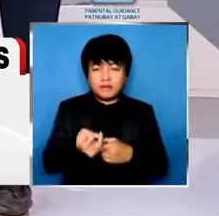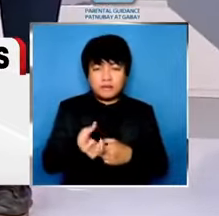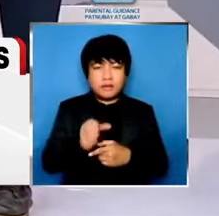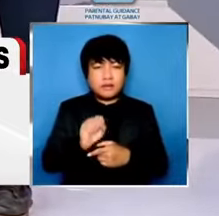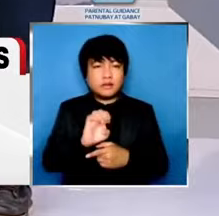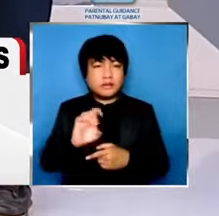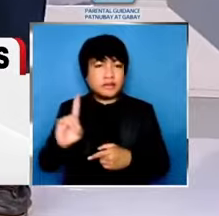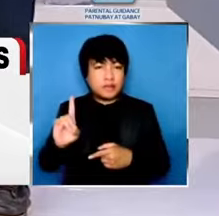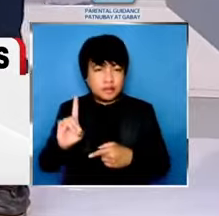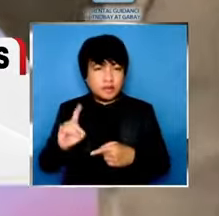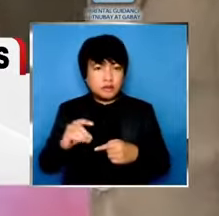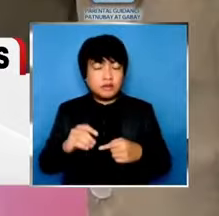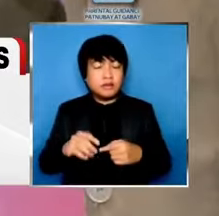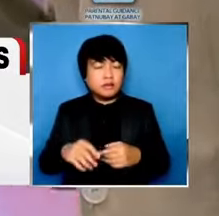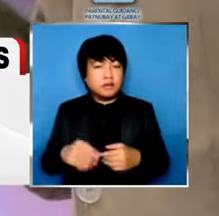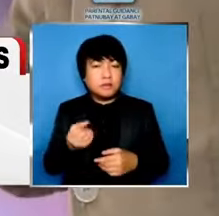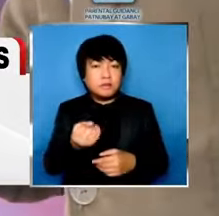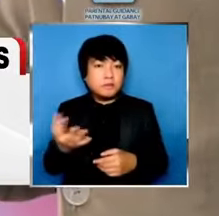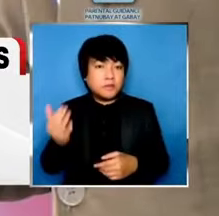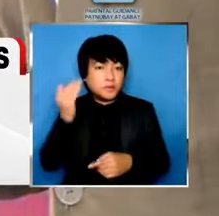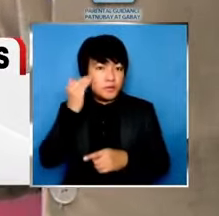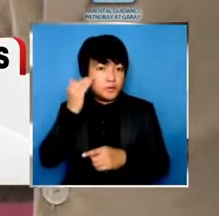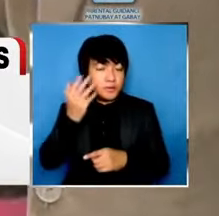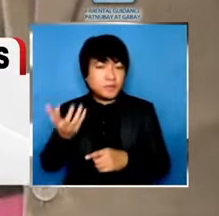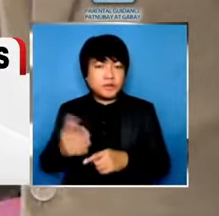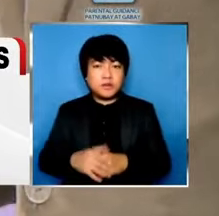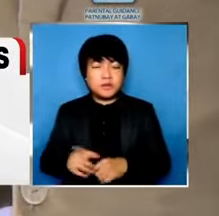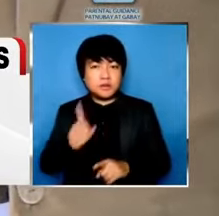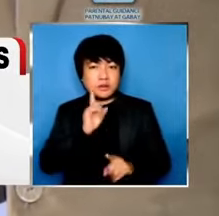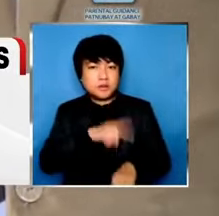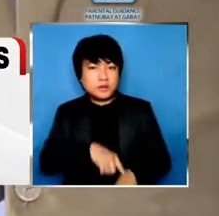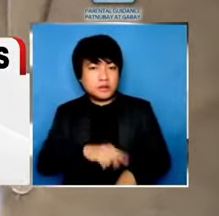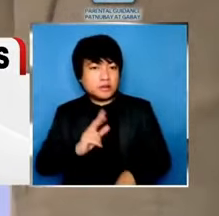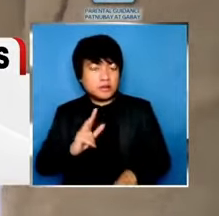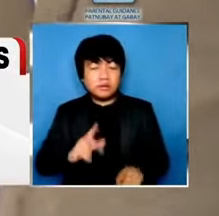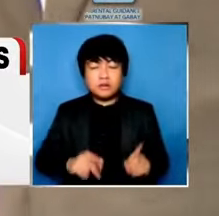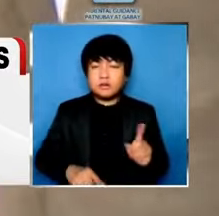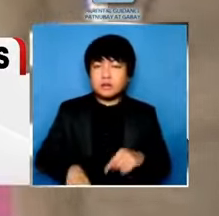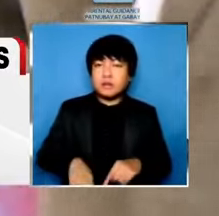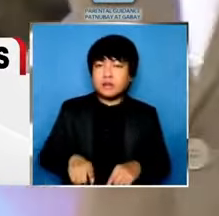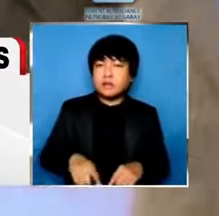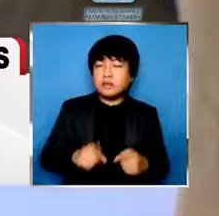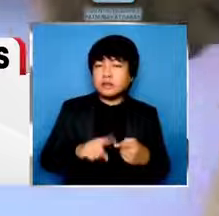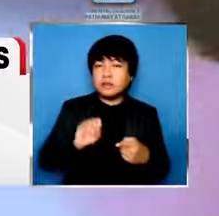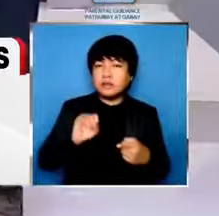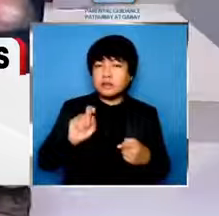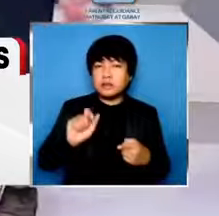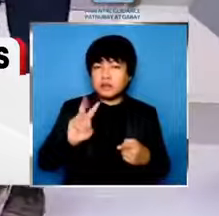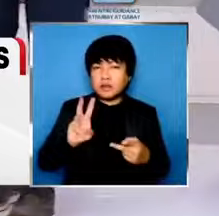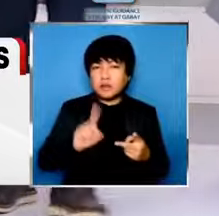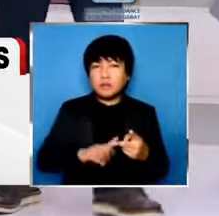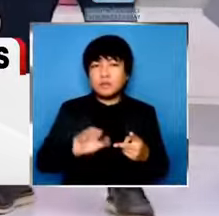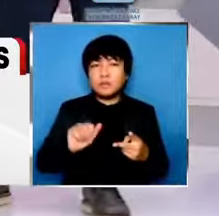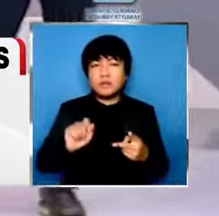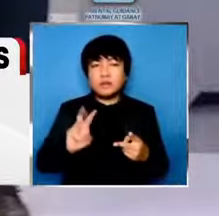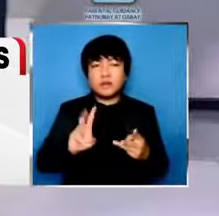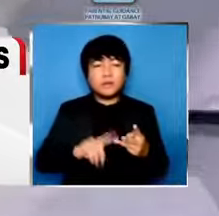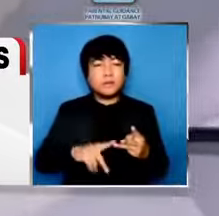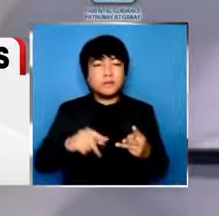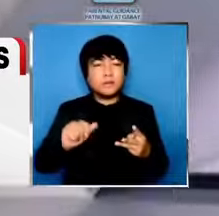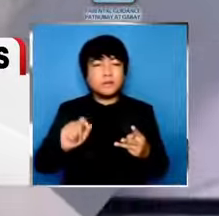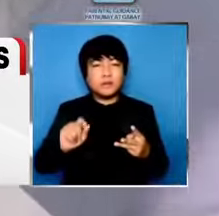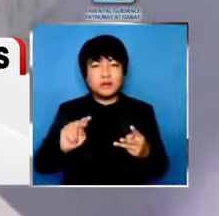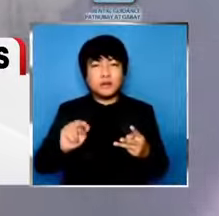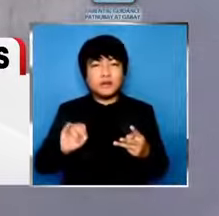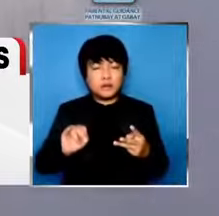ang alam mo? Tatlong kailangan. Sitaw, bato, patani. Sitaw, bato, patani. Correct! Alam mo, forte kasi